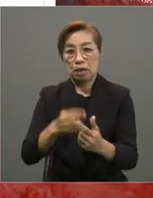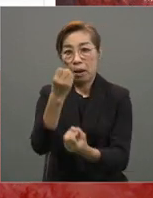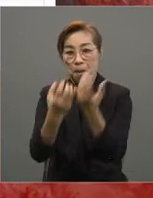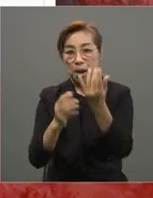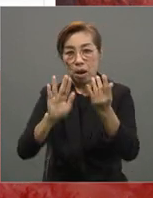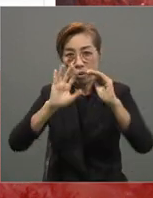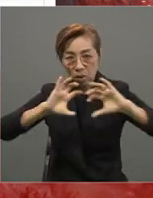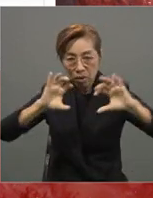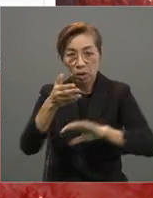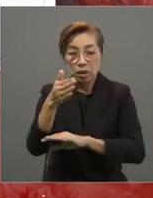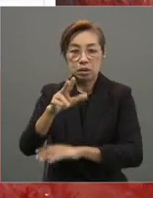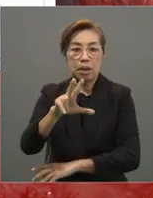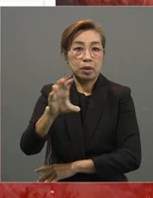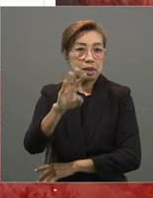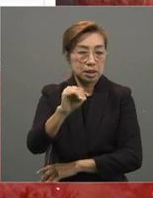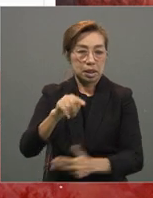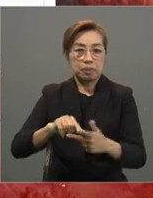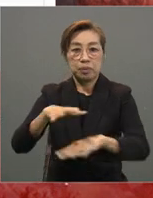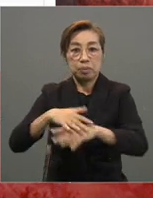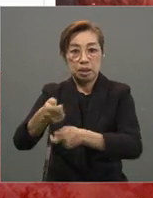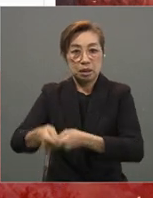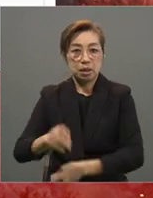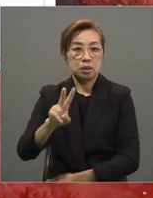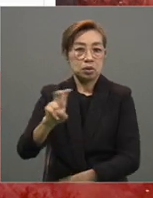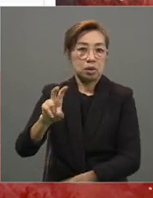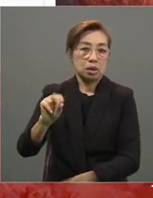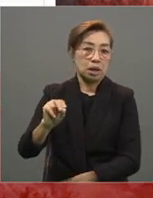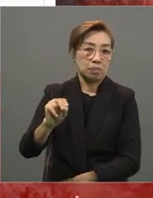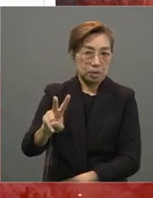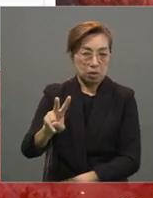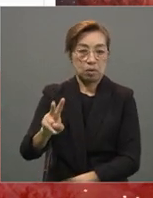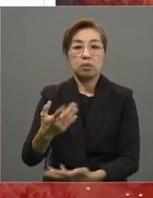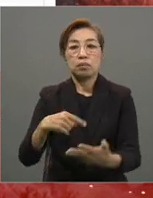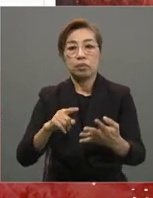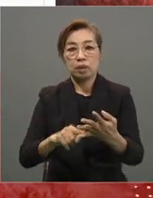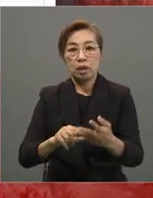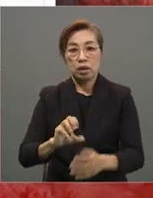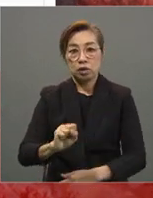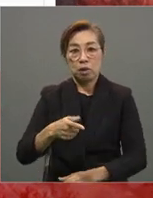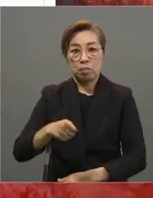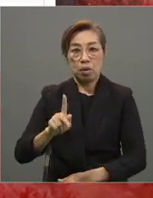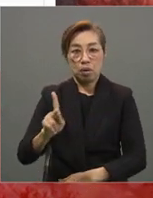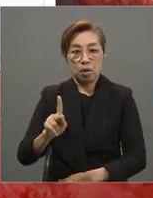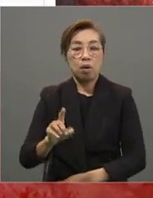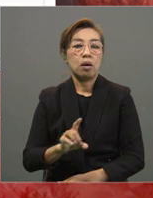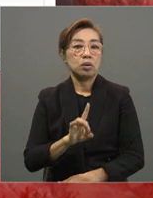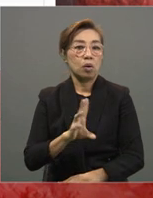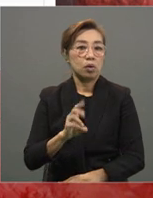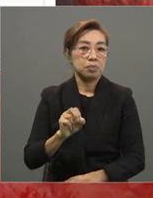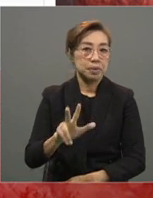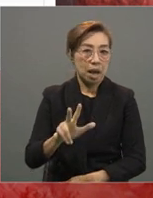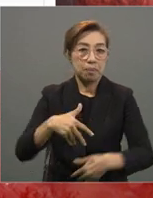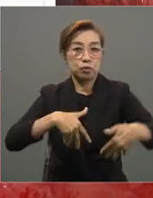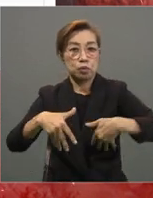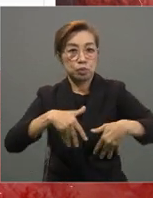แห่งชาติ 340จุดพื้นที่การเกษตร 232จุดพื้นที่เขตสปก 163จุดแหล่ง